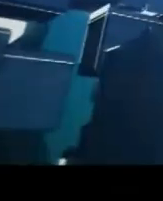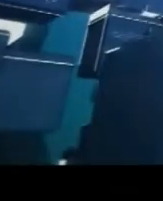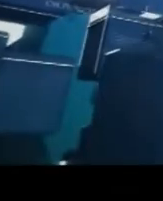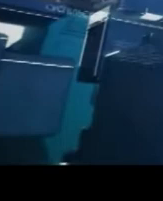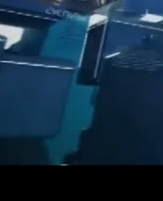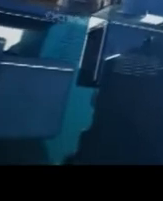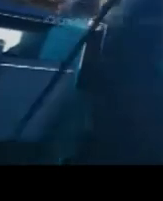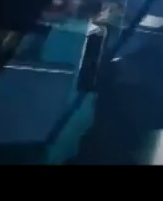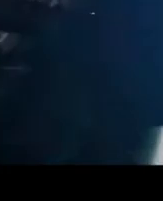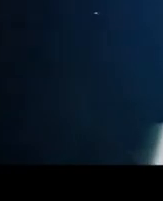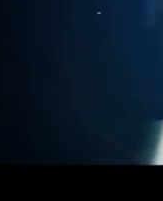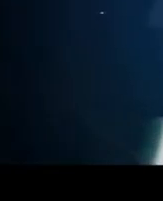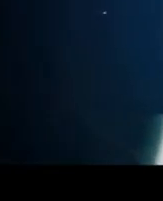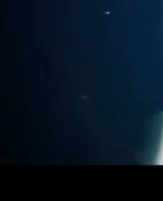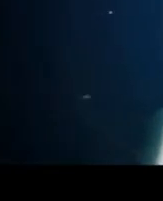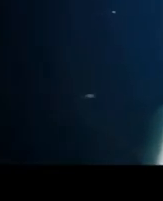Музика